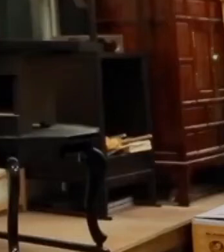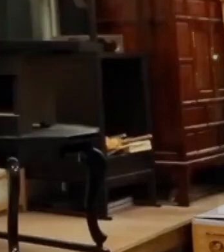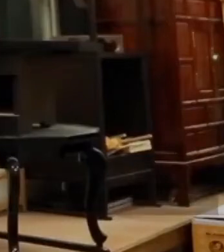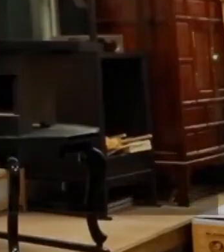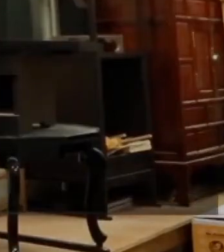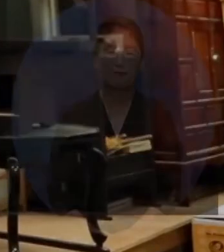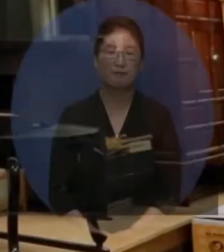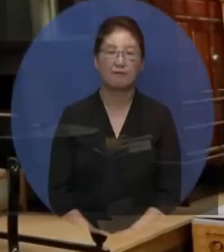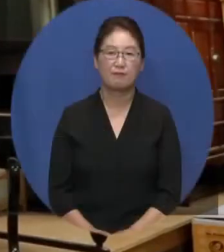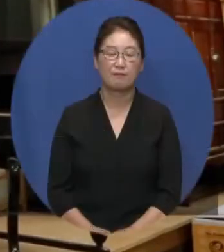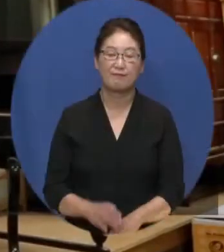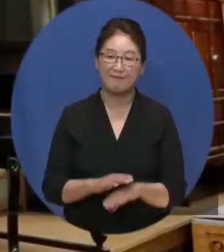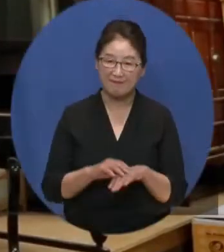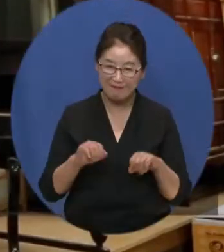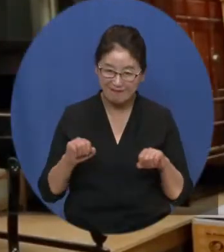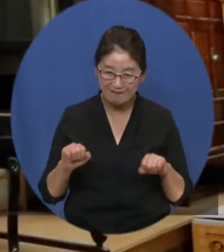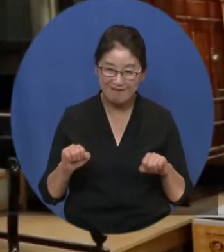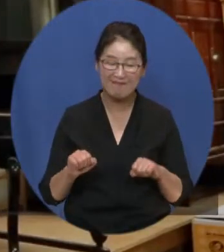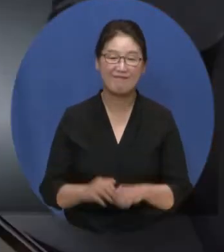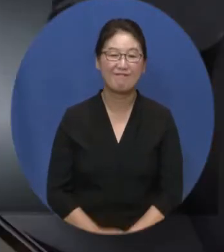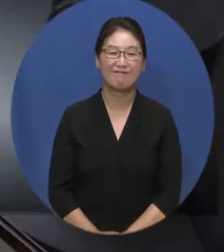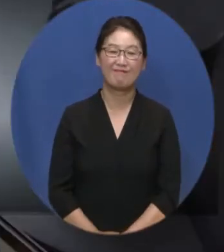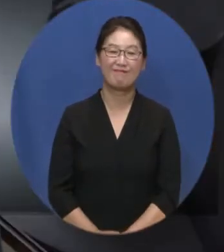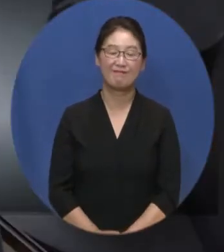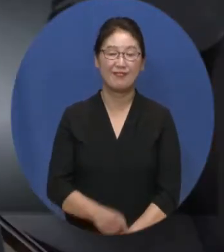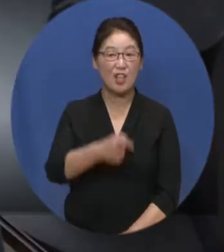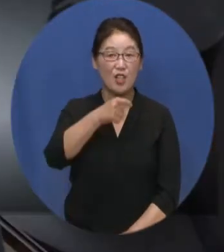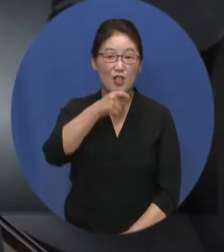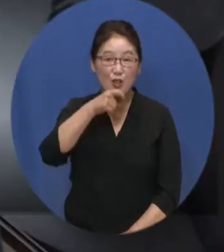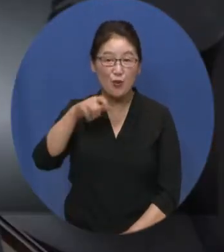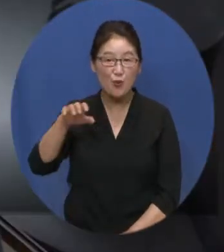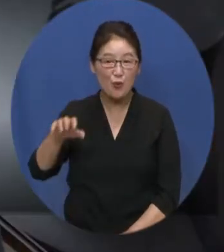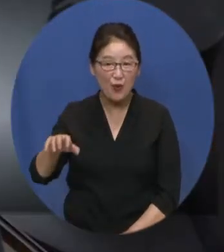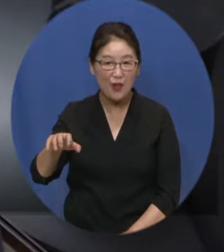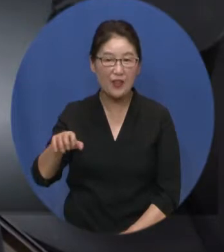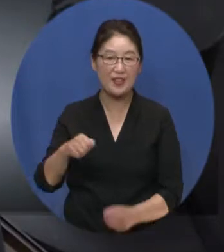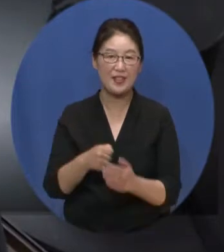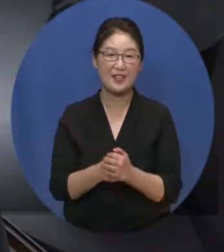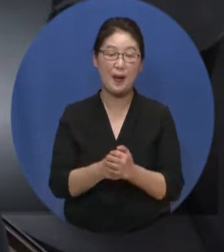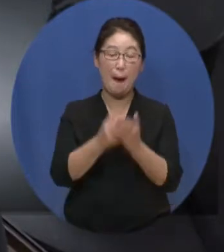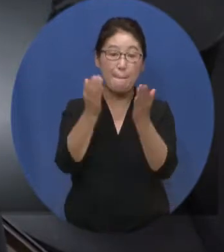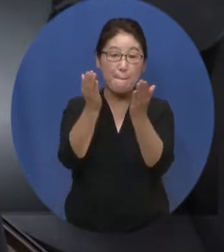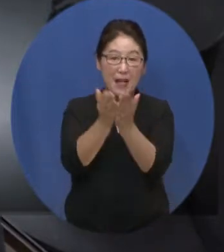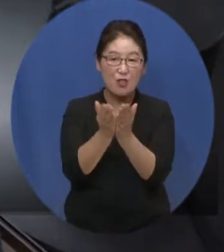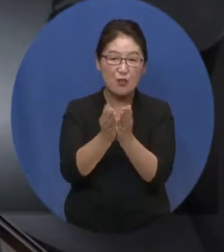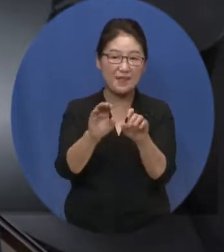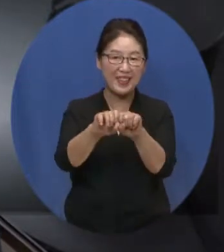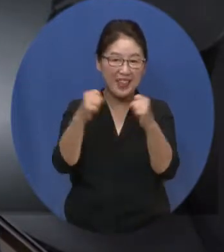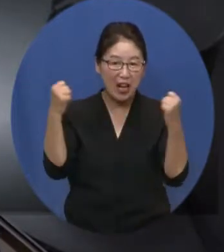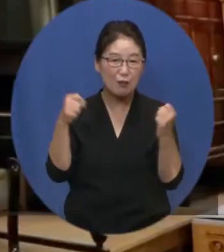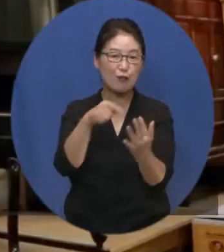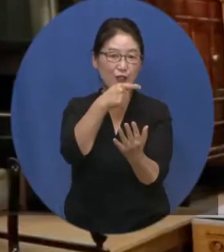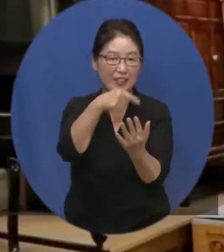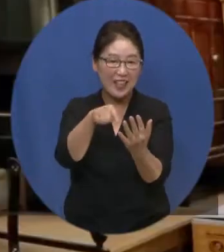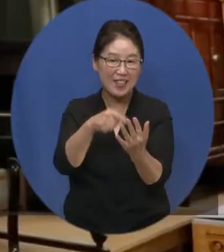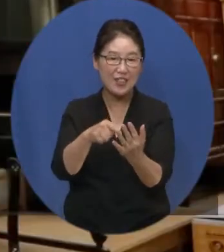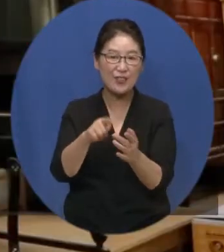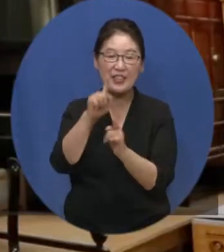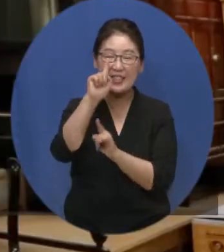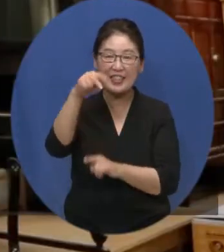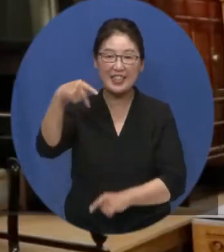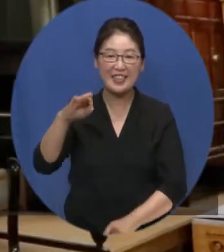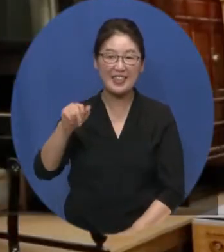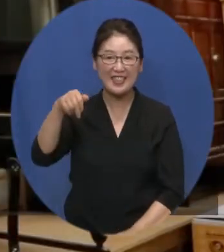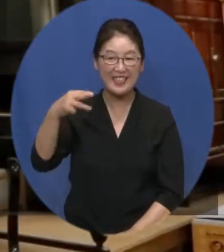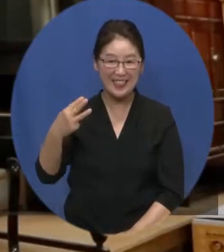안녕하세요 저는 지금 수원에서 짜맞춤 가구를 교육하고 있는 관 송이 생일입니다 제가